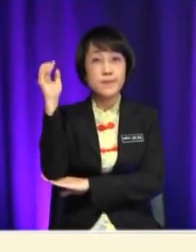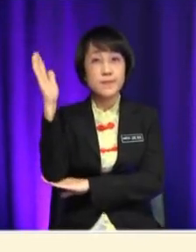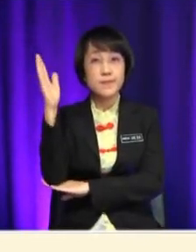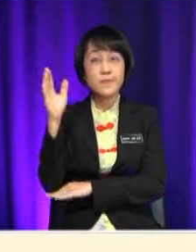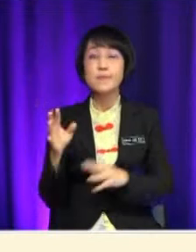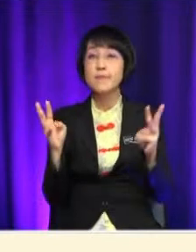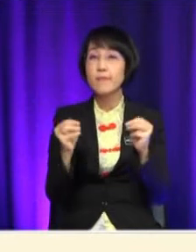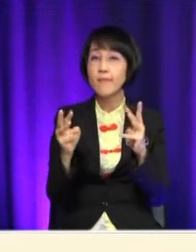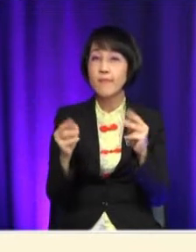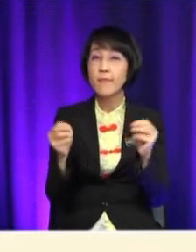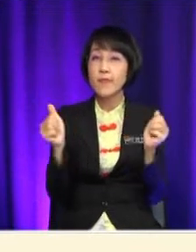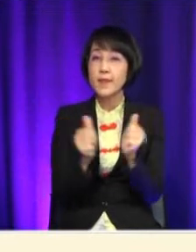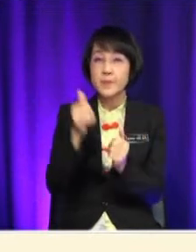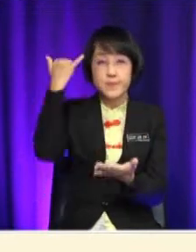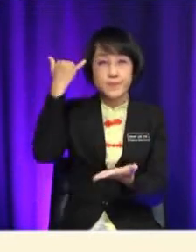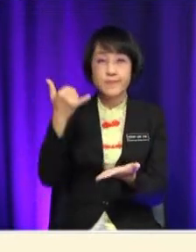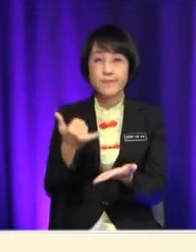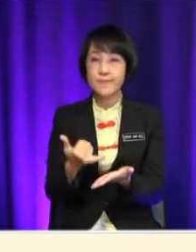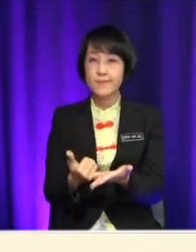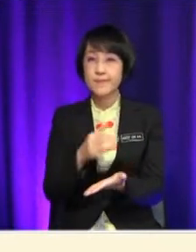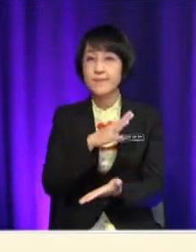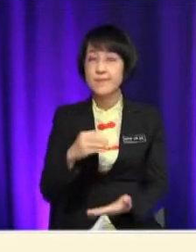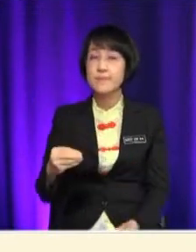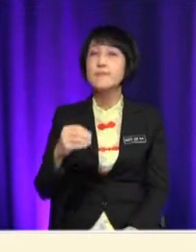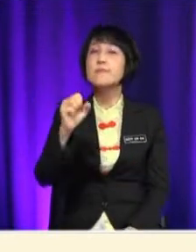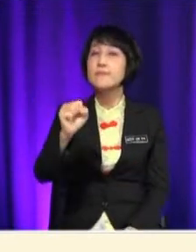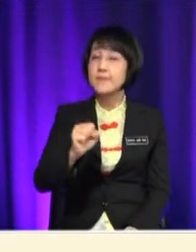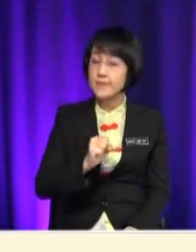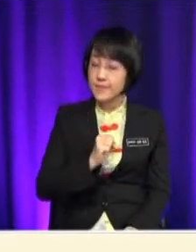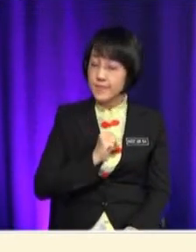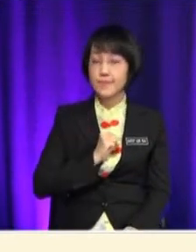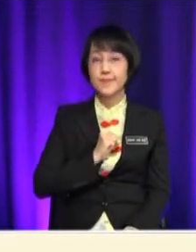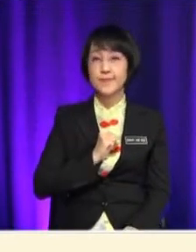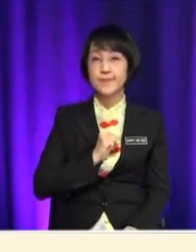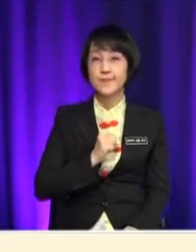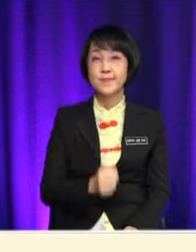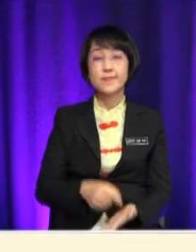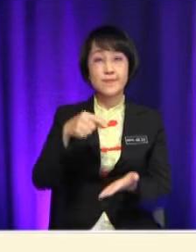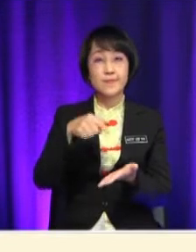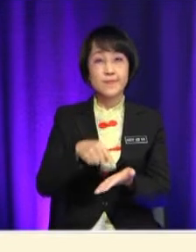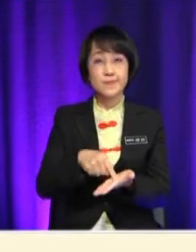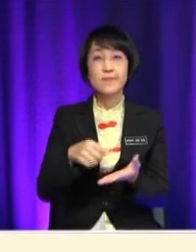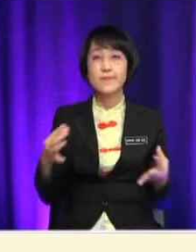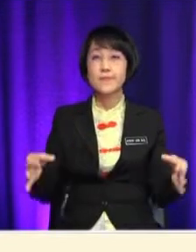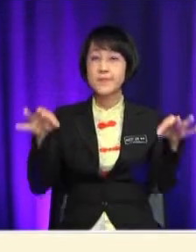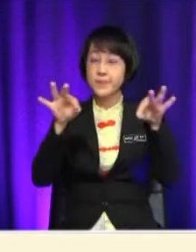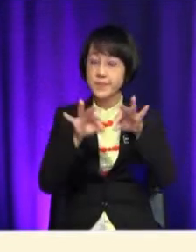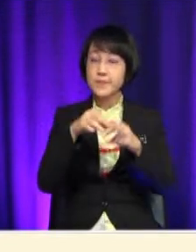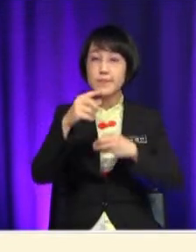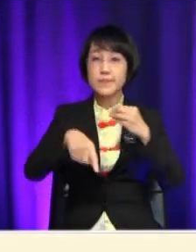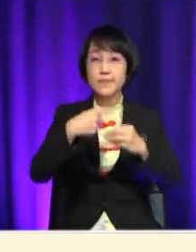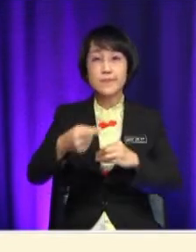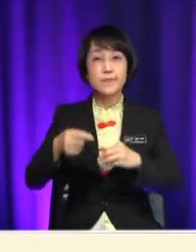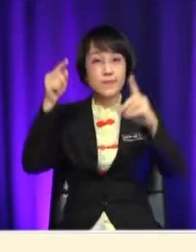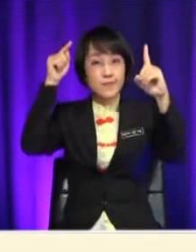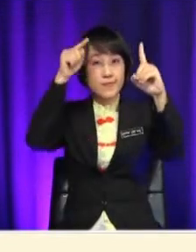forum dengan yakin dan bertata susila. Itu yang penting. Okey, itu tentang objektif pembelajaran